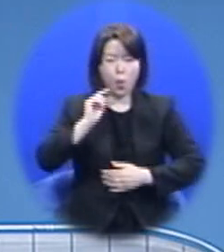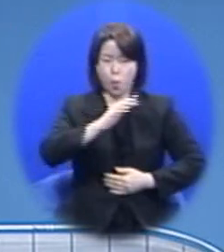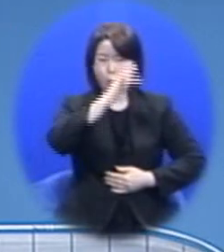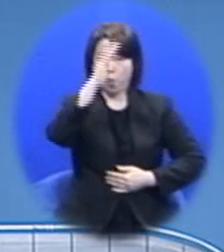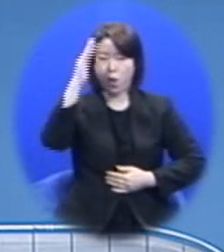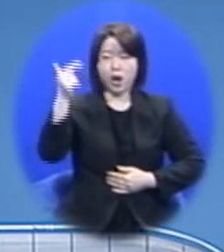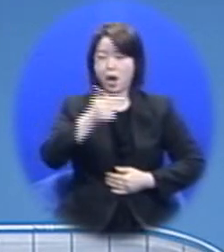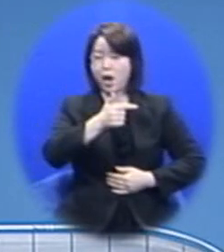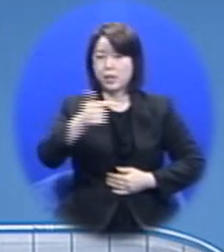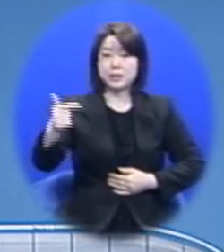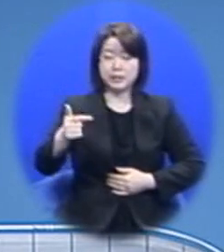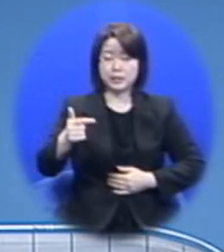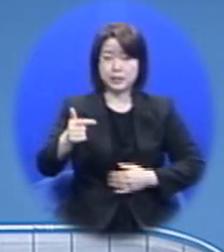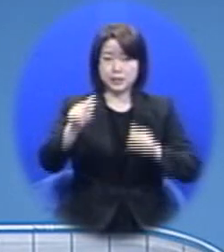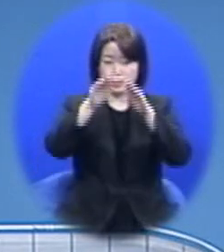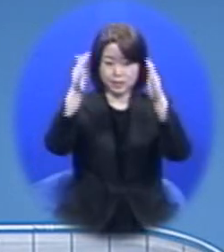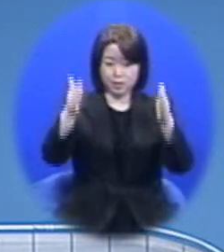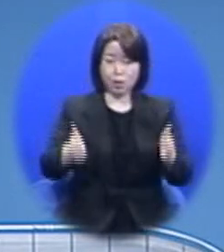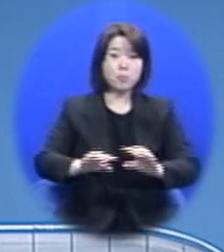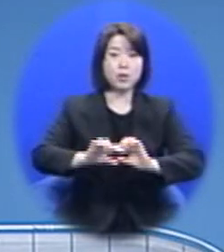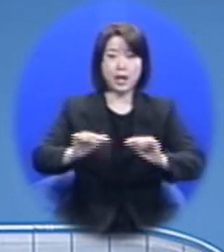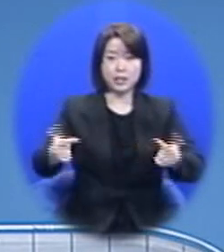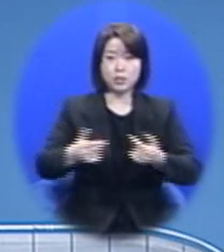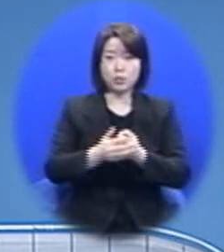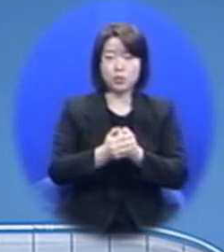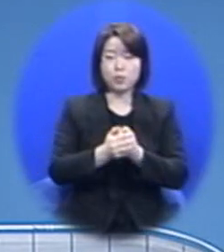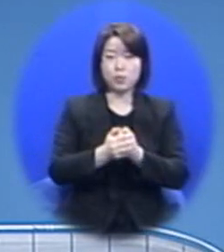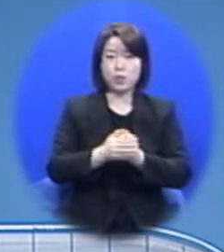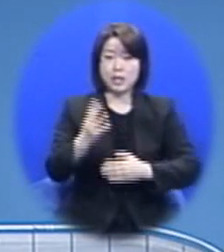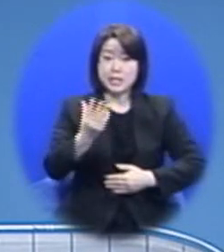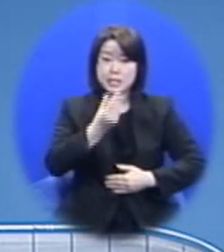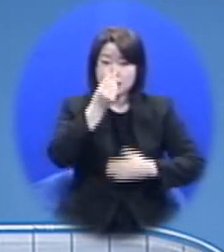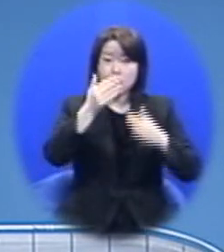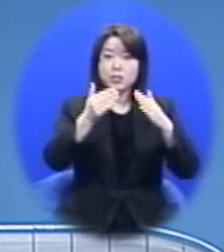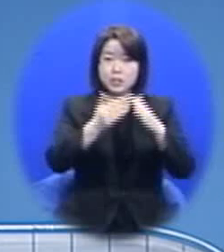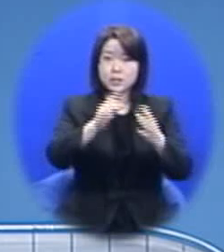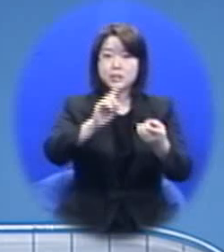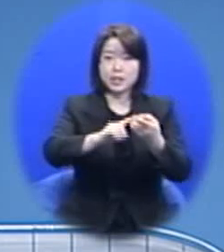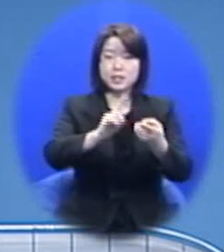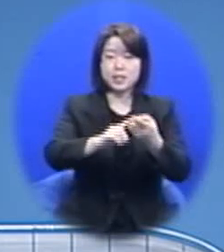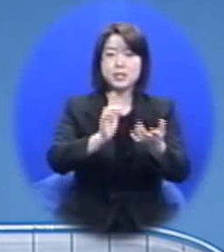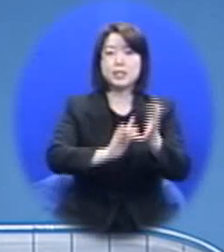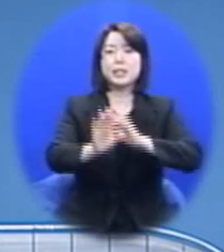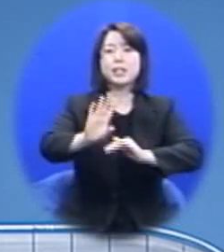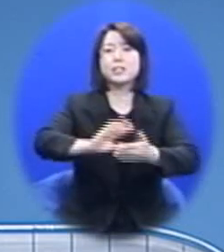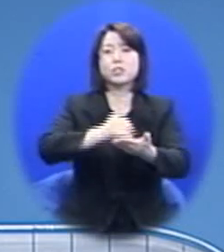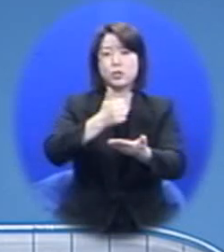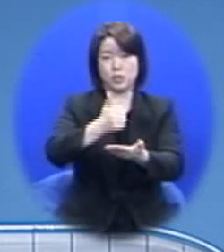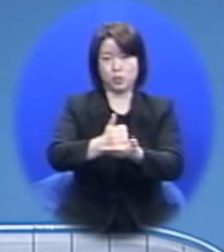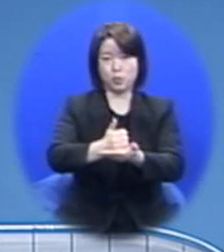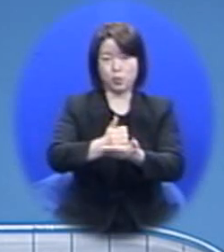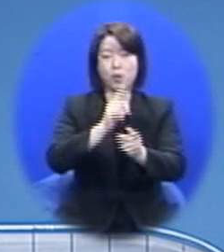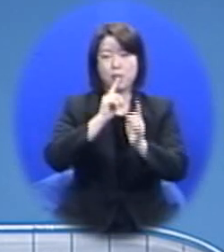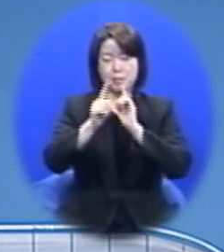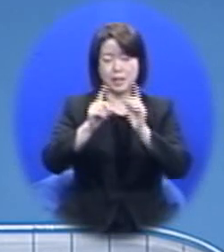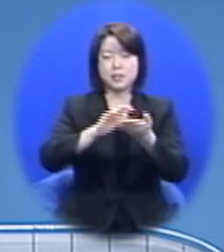그런 건물이 아니었고 성전 그 자체이신 예수 그리스도를 말씀하는 것이었습니다.